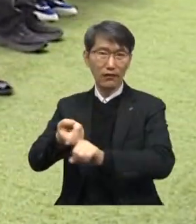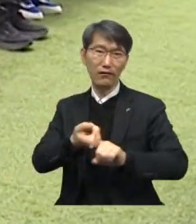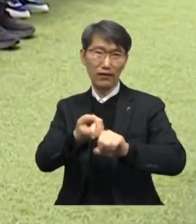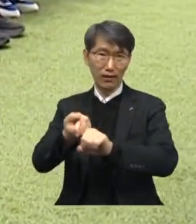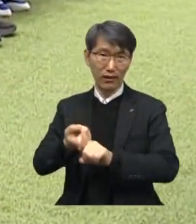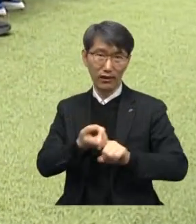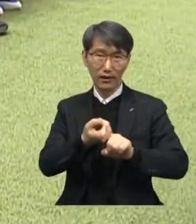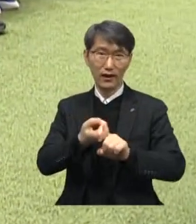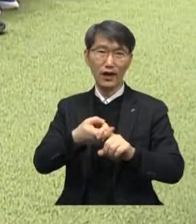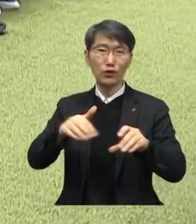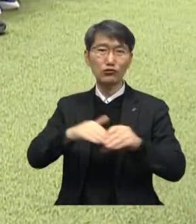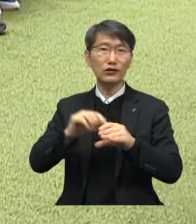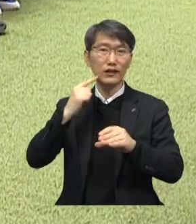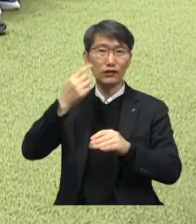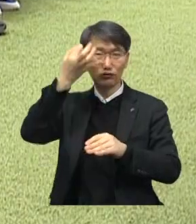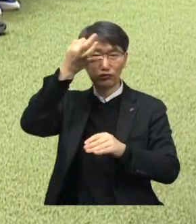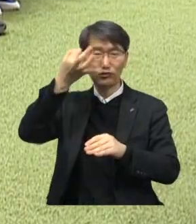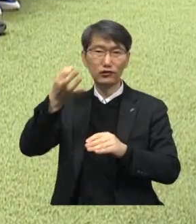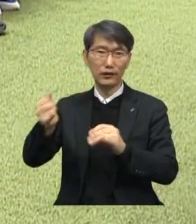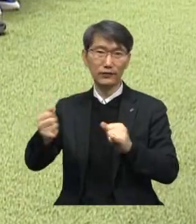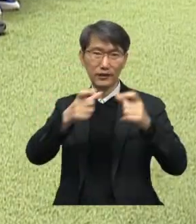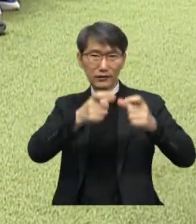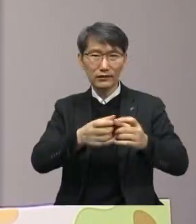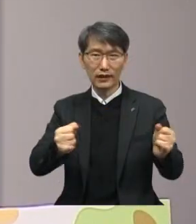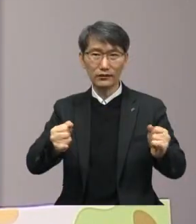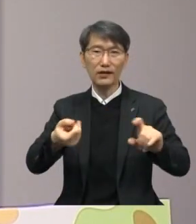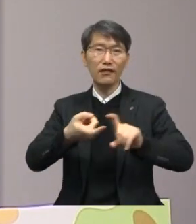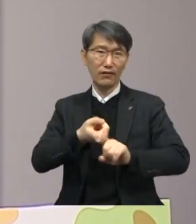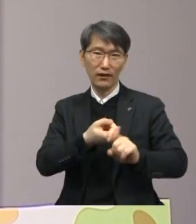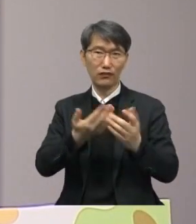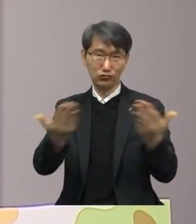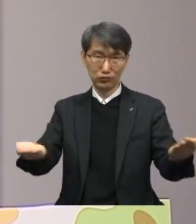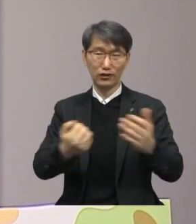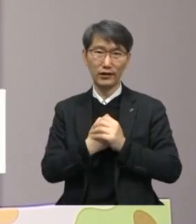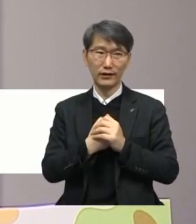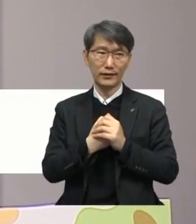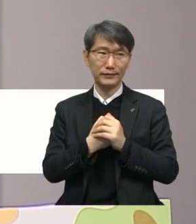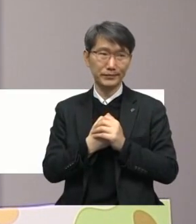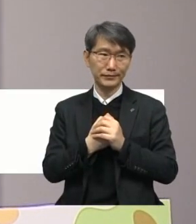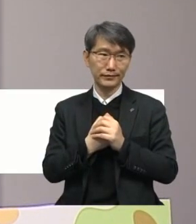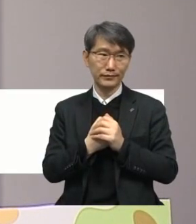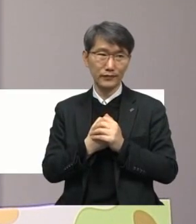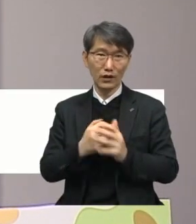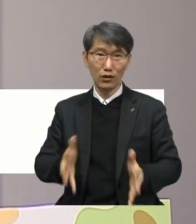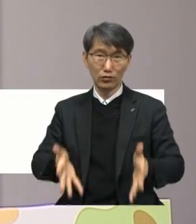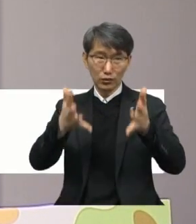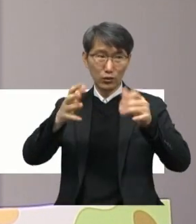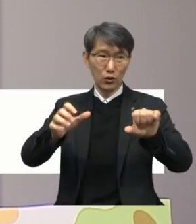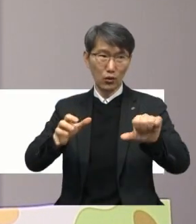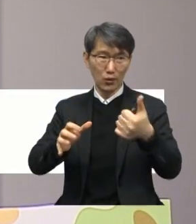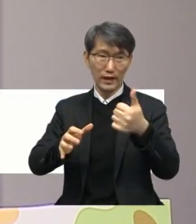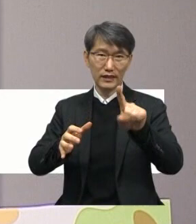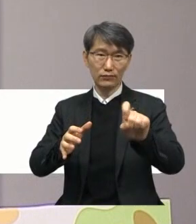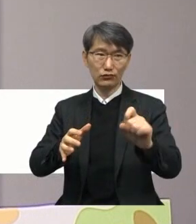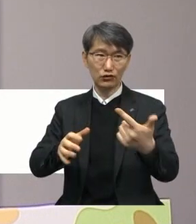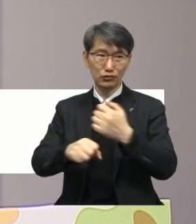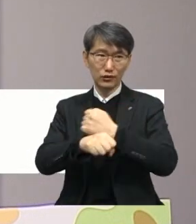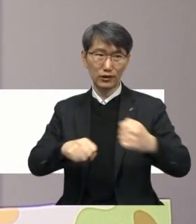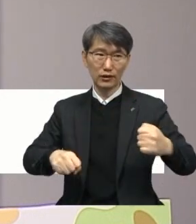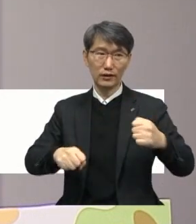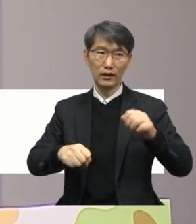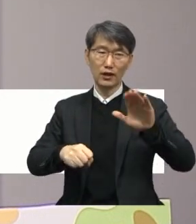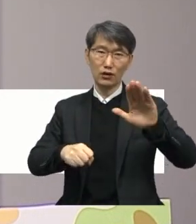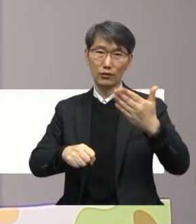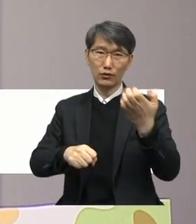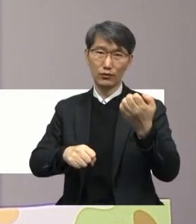연계하고 문화예술인과 지역주민을 연결합니다. 건립규모는 대지 516평방미터, 연면적